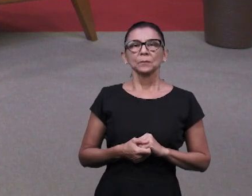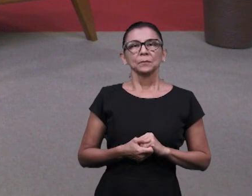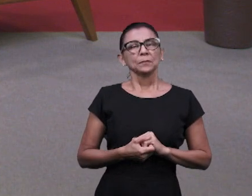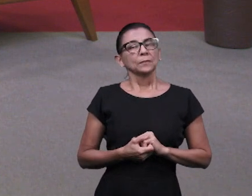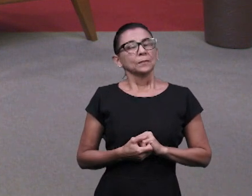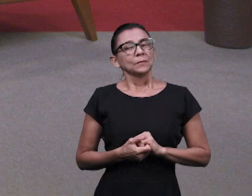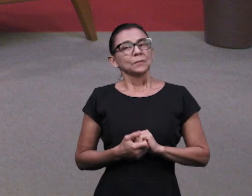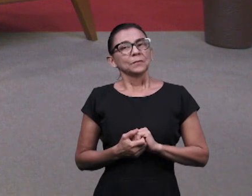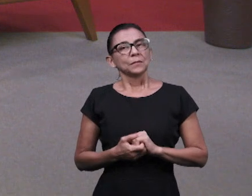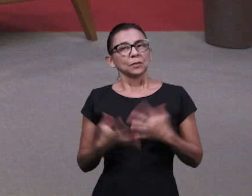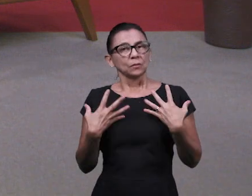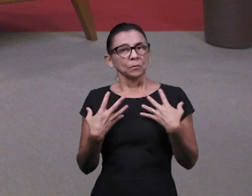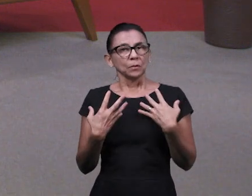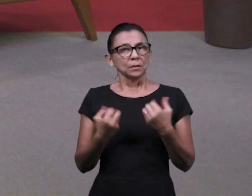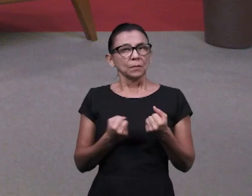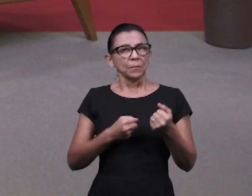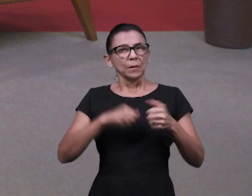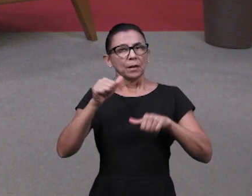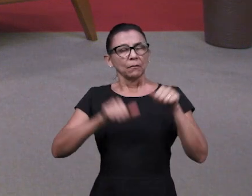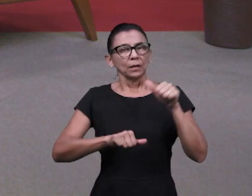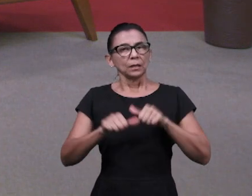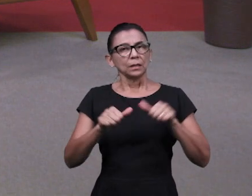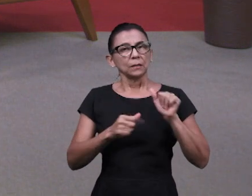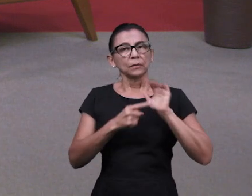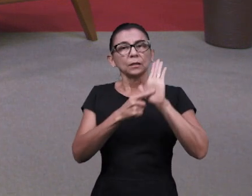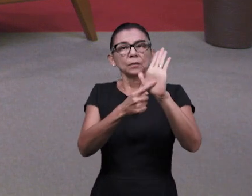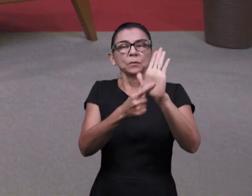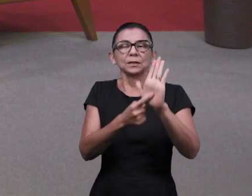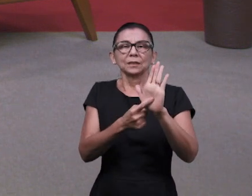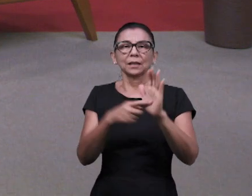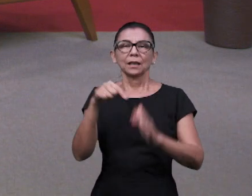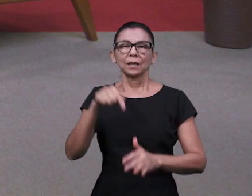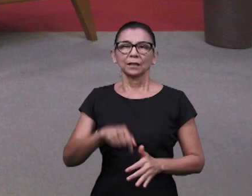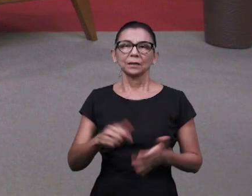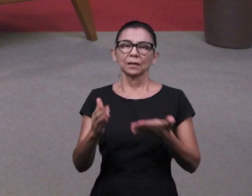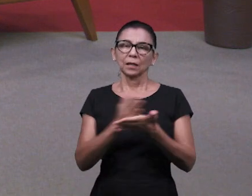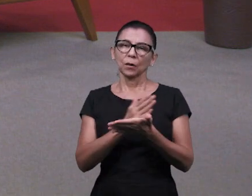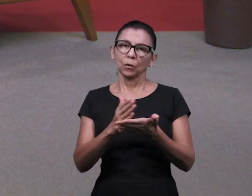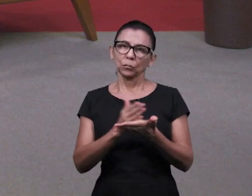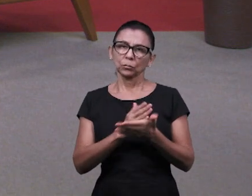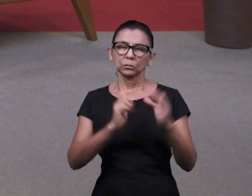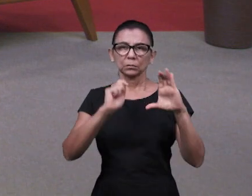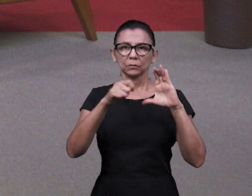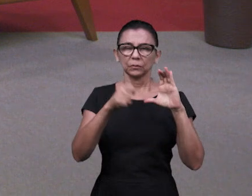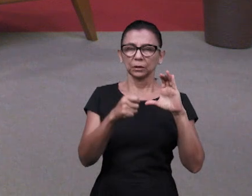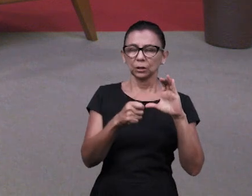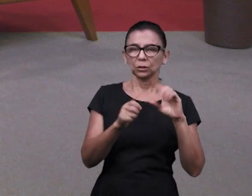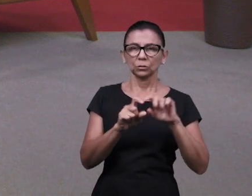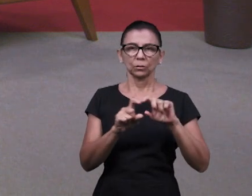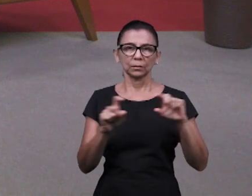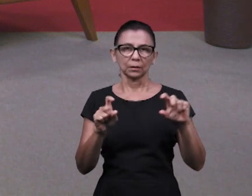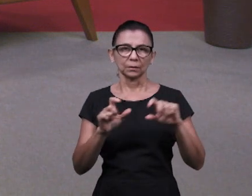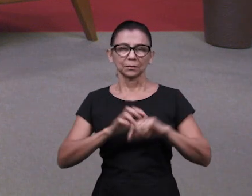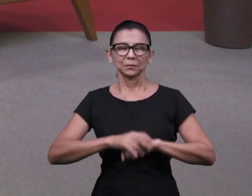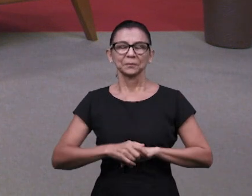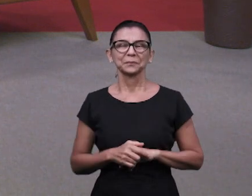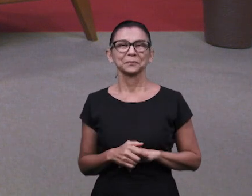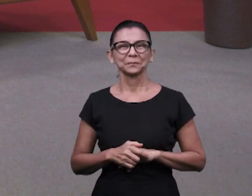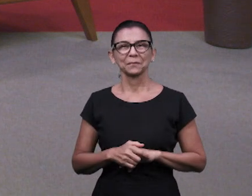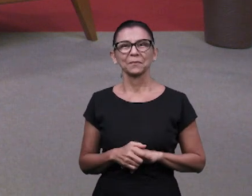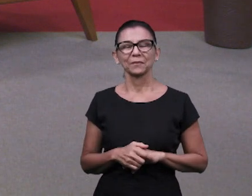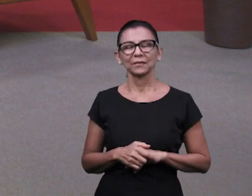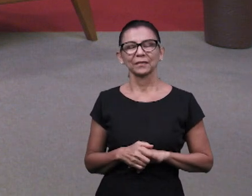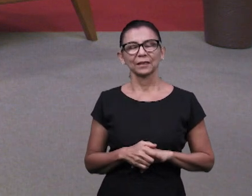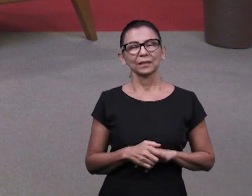vers ce WhatsApp et nous allons recevoir et présenter ici quelques participations dans chaque édition de